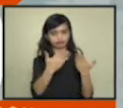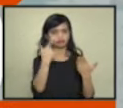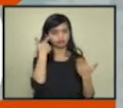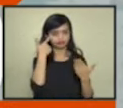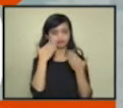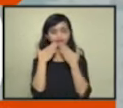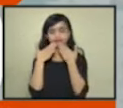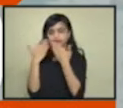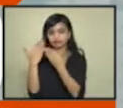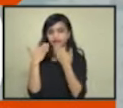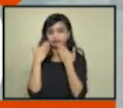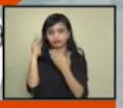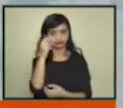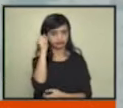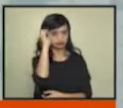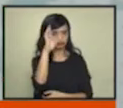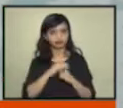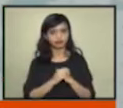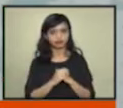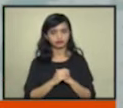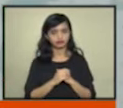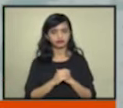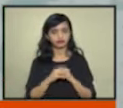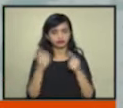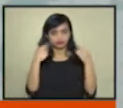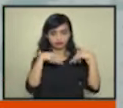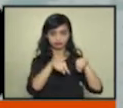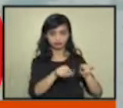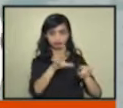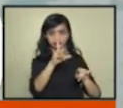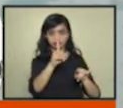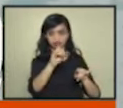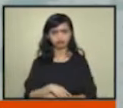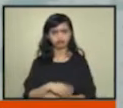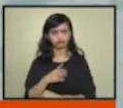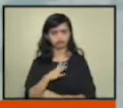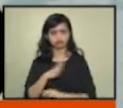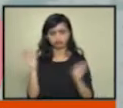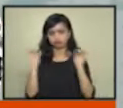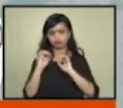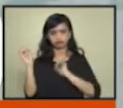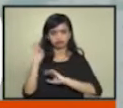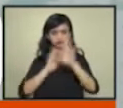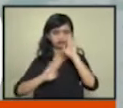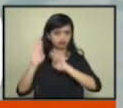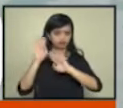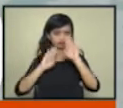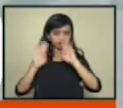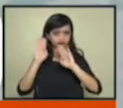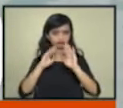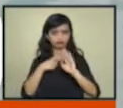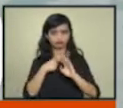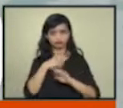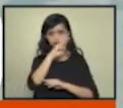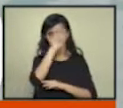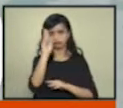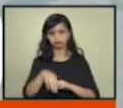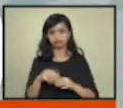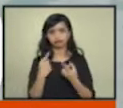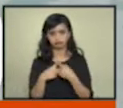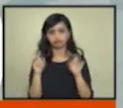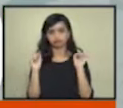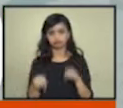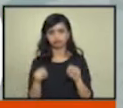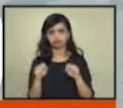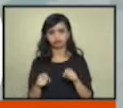Rafi. Salamat Thank din po. Sir Chito. Opo. Darating po dyan yung dole para mag-imbestiga. Wala ho ako doon sa probinsya. Nasa Manila po ako. Pero pwede